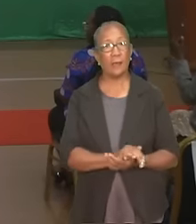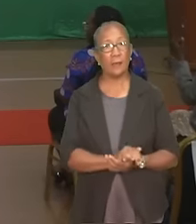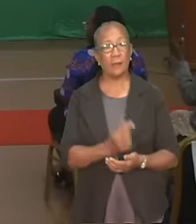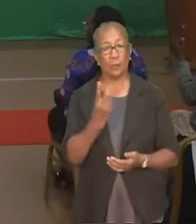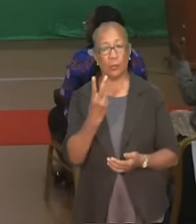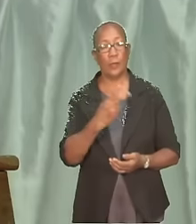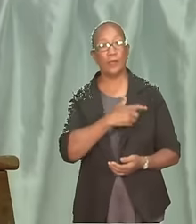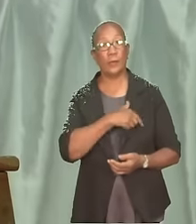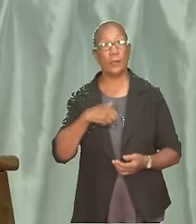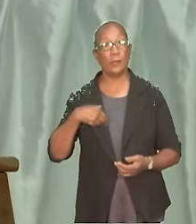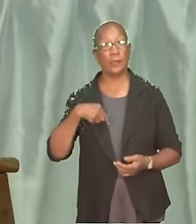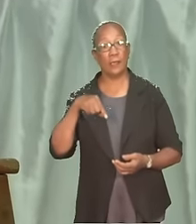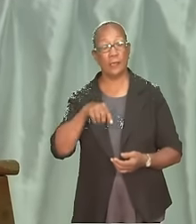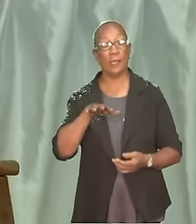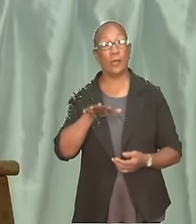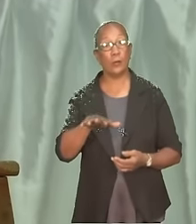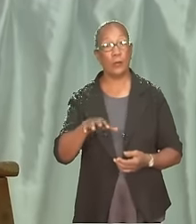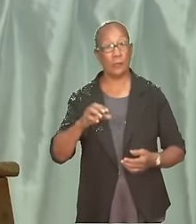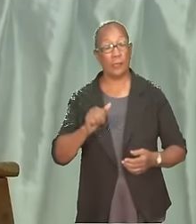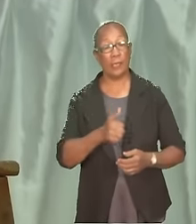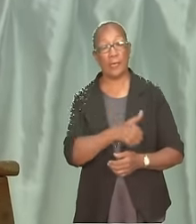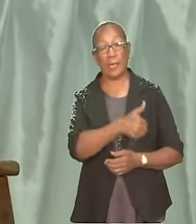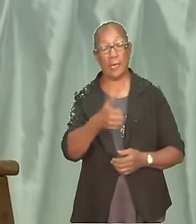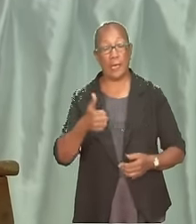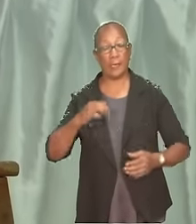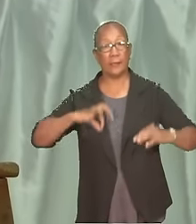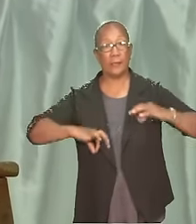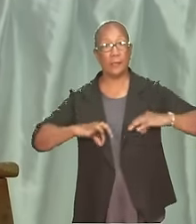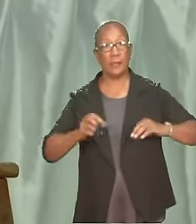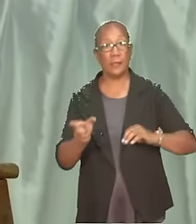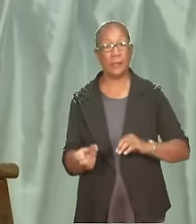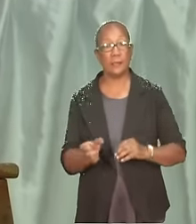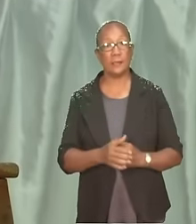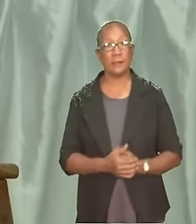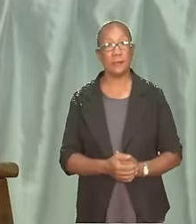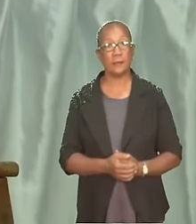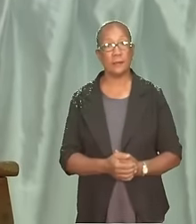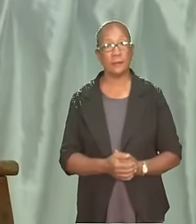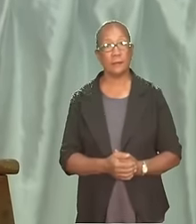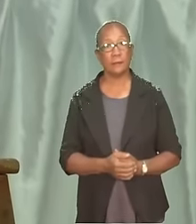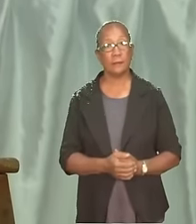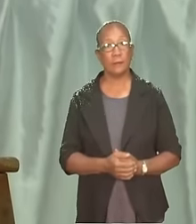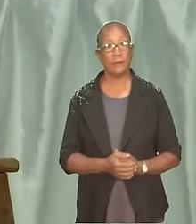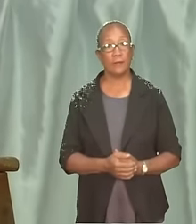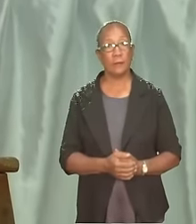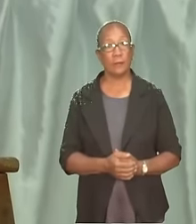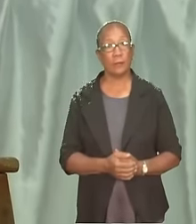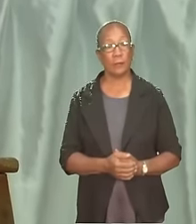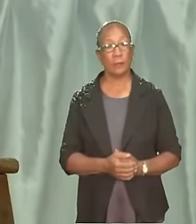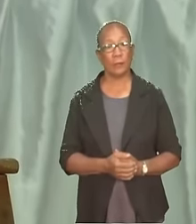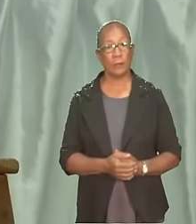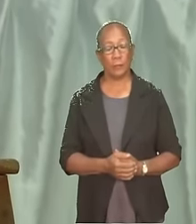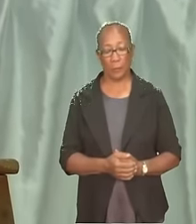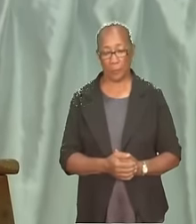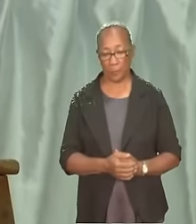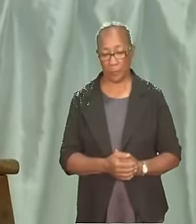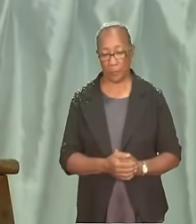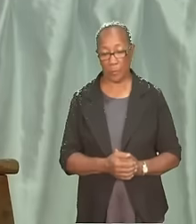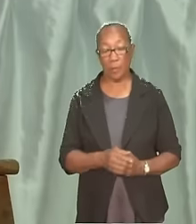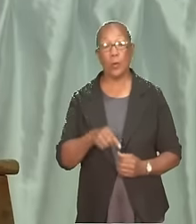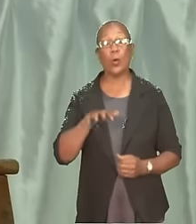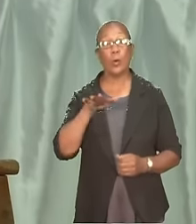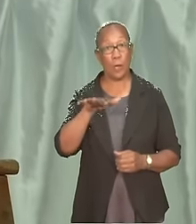Vicepresident, leden van de Raad van Ministers, directeuren van departementen, maar in het bijzonder onze